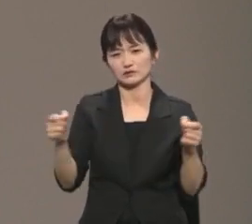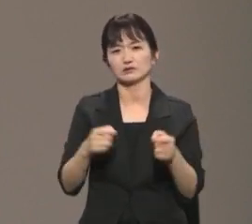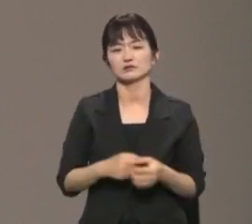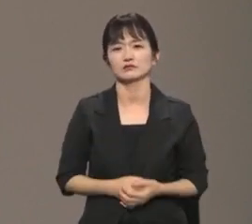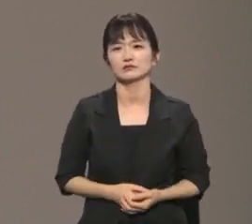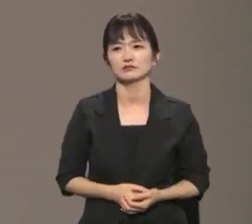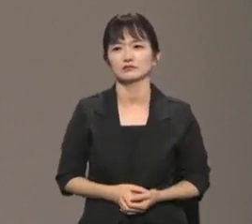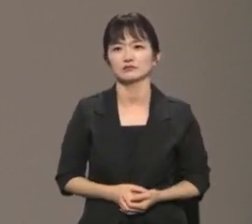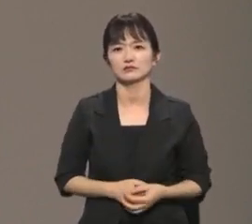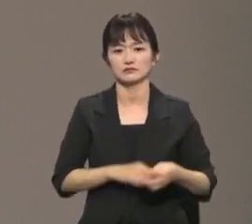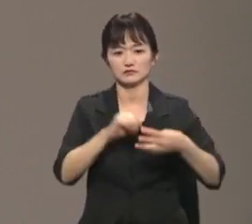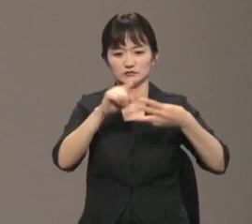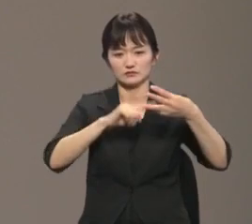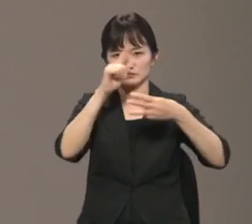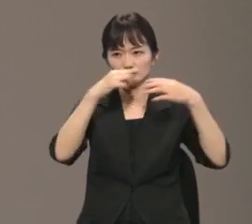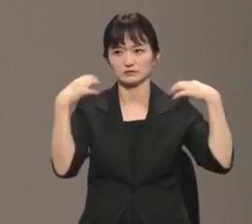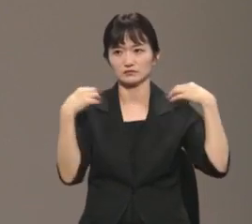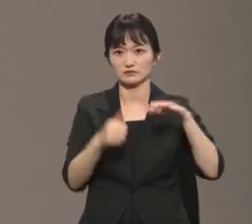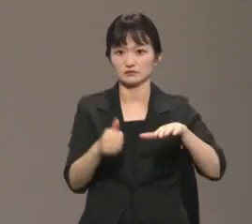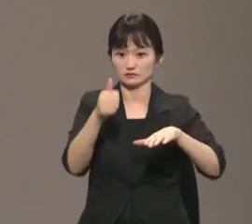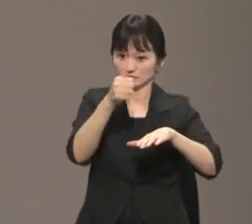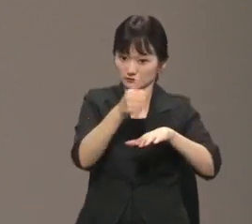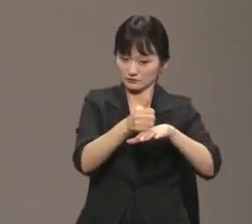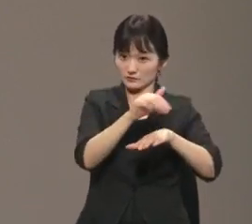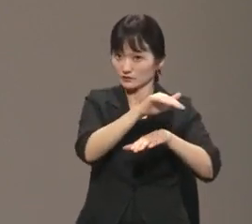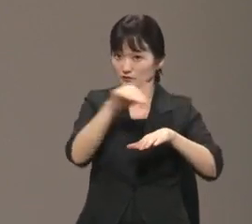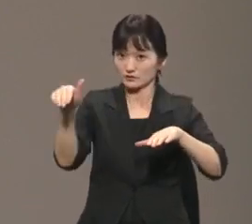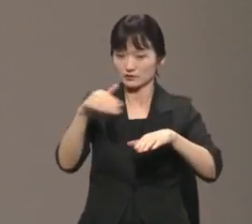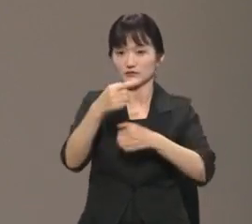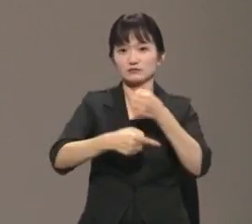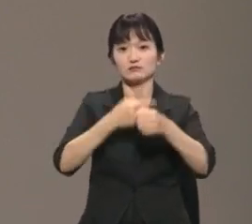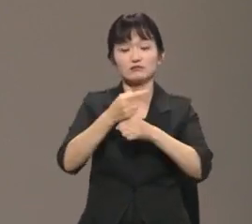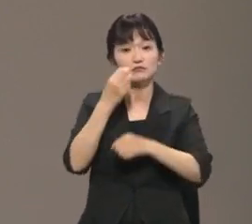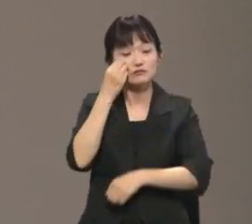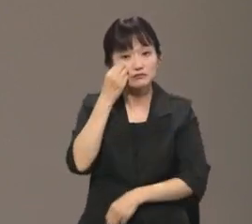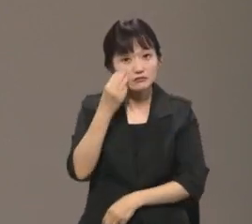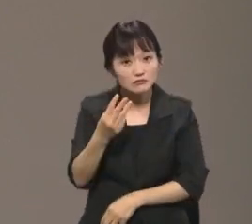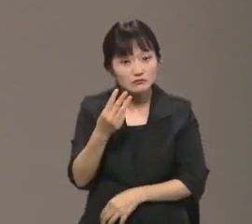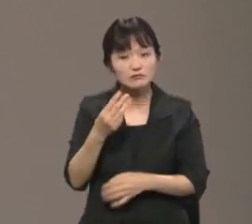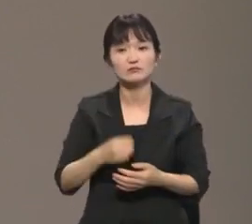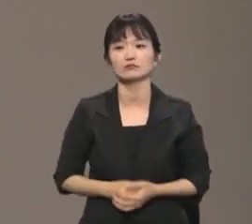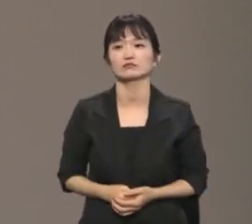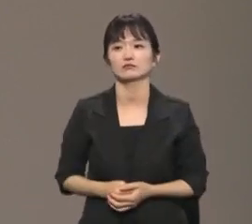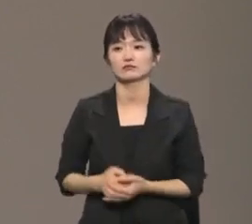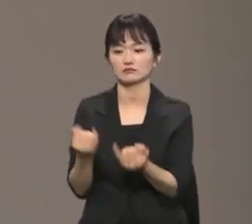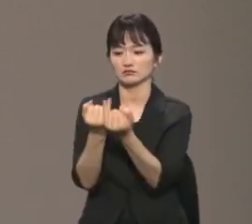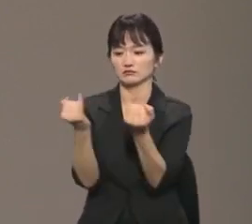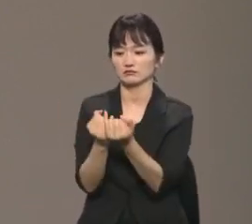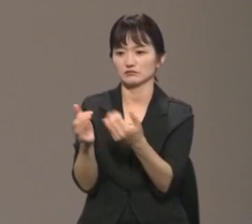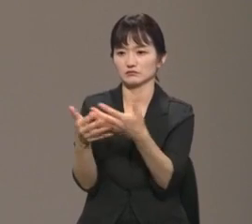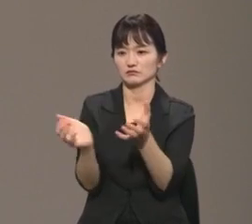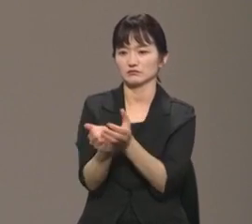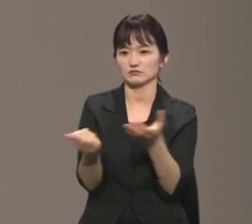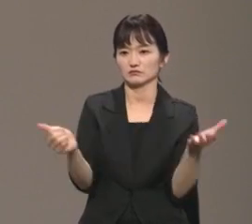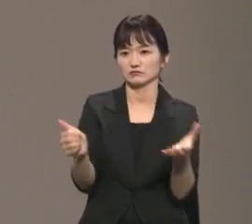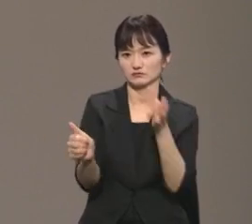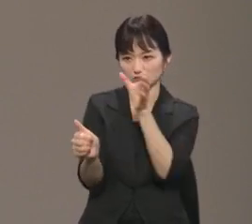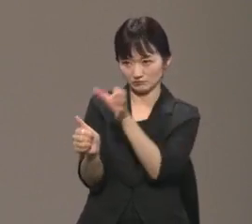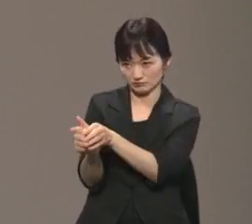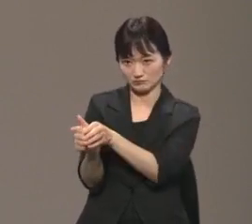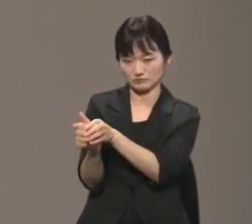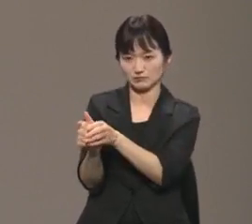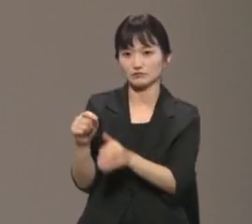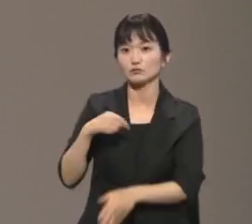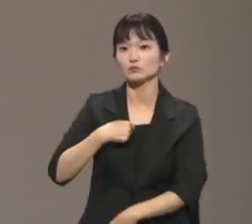그렇다고 본다면 윤정부 취임 기준으로 보면 한 1년 3개월 정도 되는 것인데 그렇다면 여가부 자체도 분명히 인수인계를 받았을 것이고 본인들이